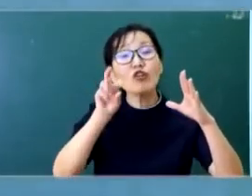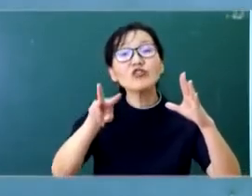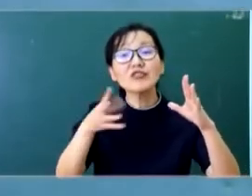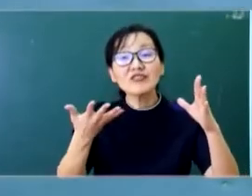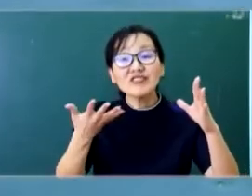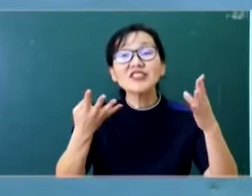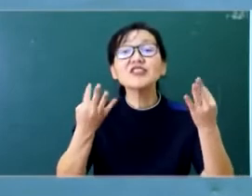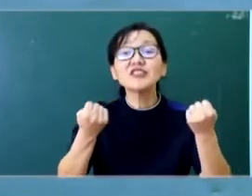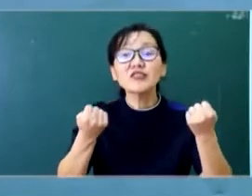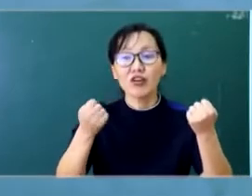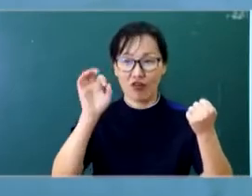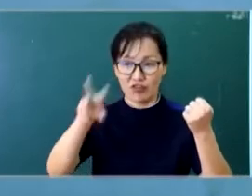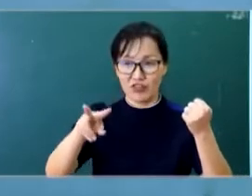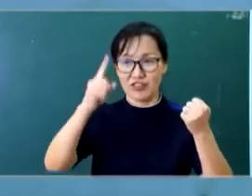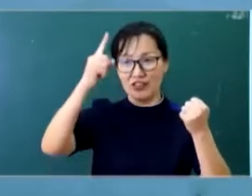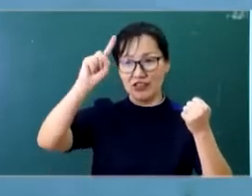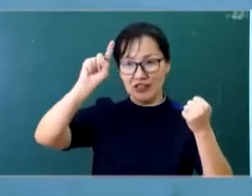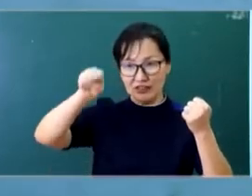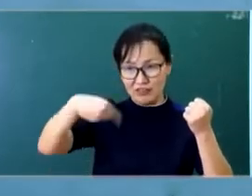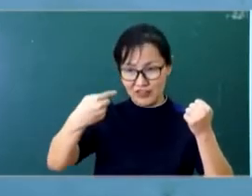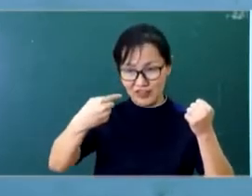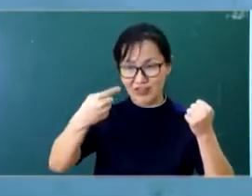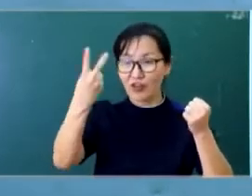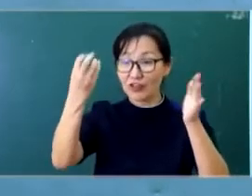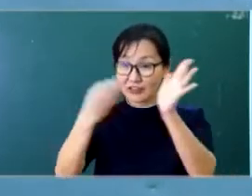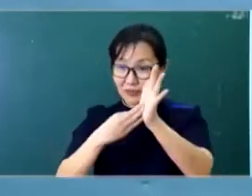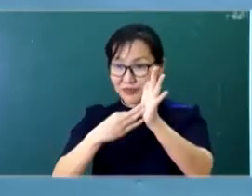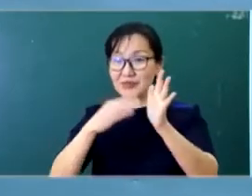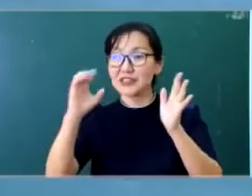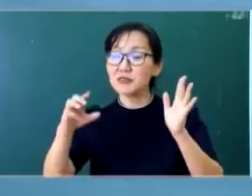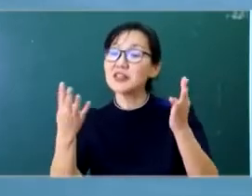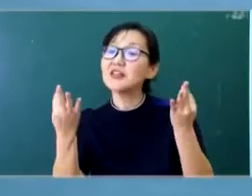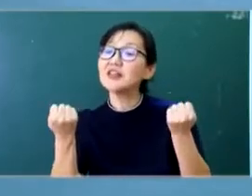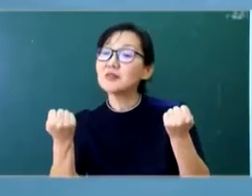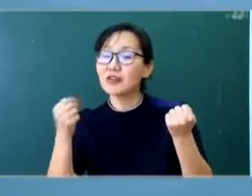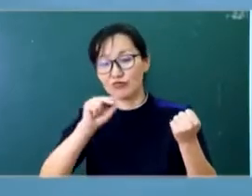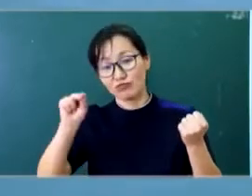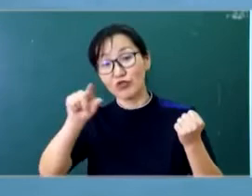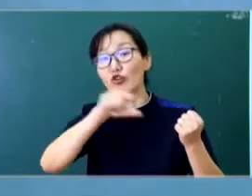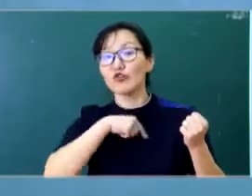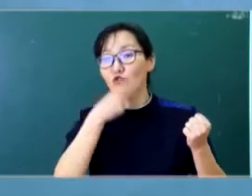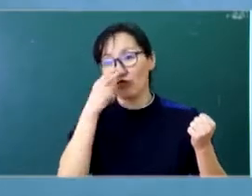Нэгдүгээрт 128 см урттай тууз байсан байна.